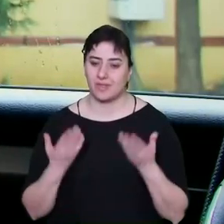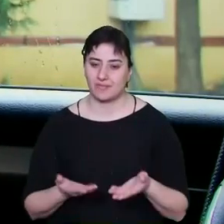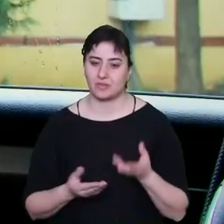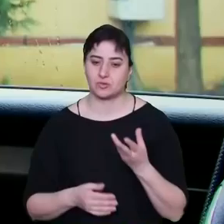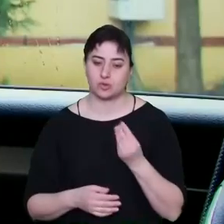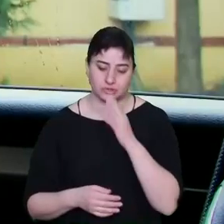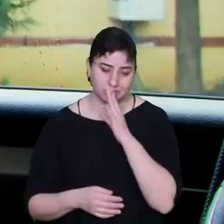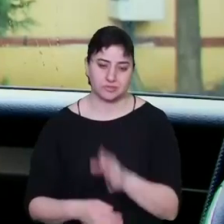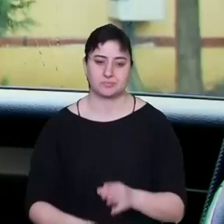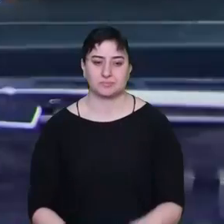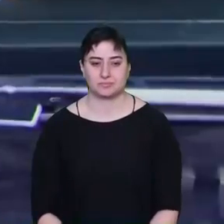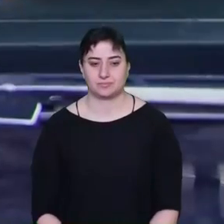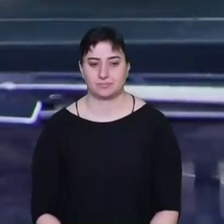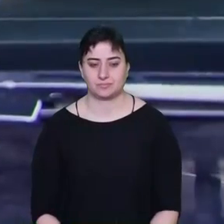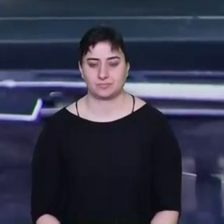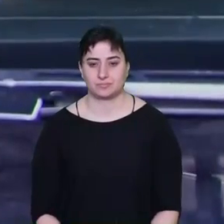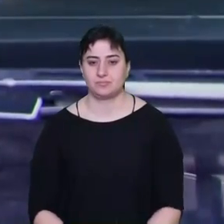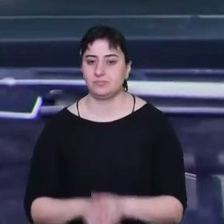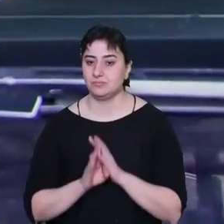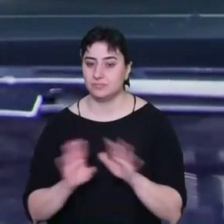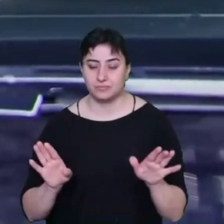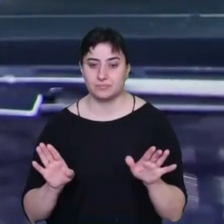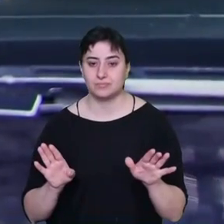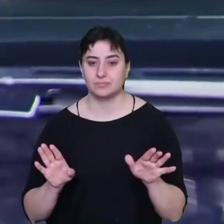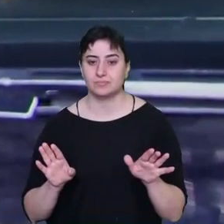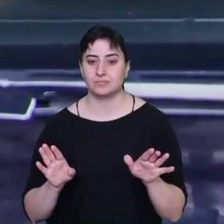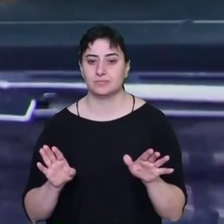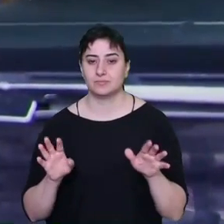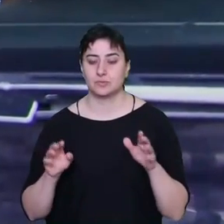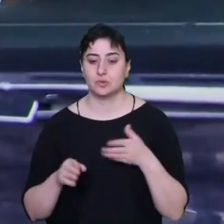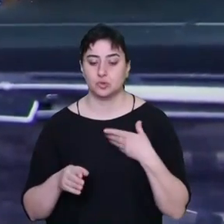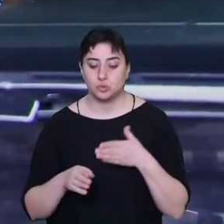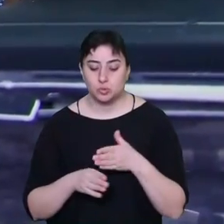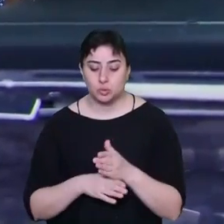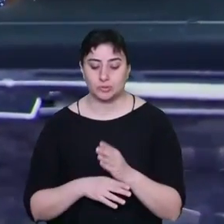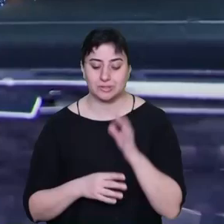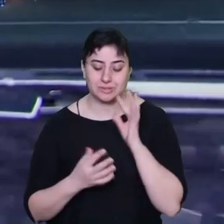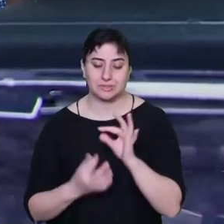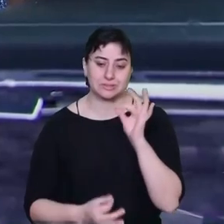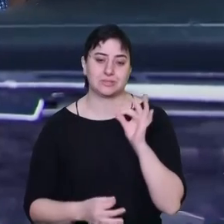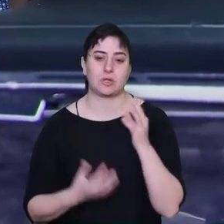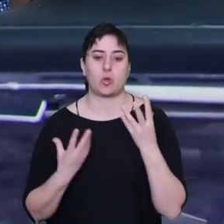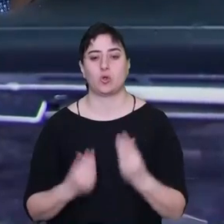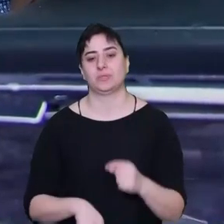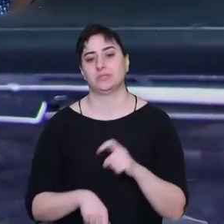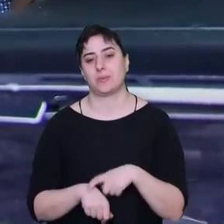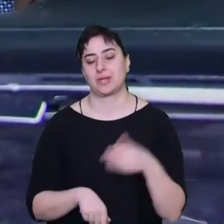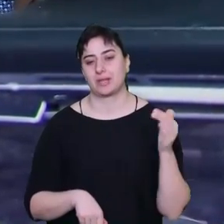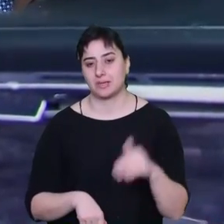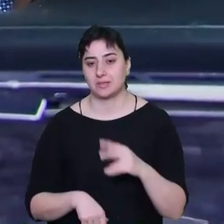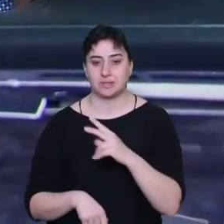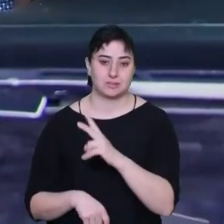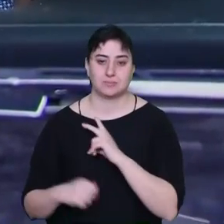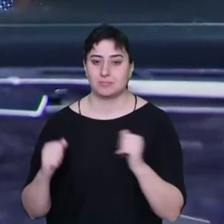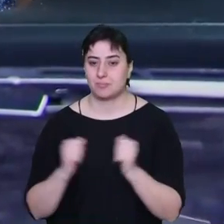Evet, çok ciddiyim Şükrü. Artık dürüst insanlar olmamızın zamanıdır Şükrü. Çünkü